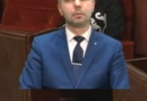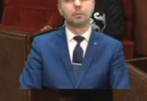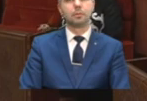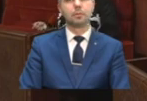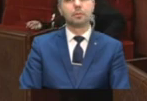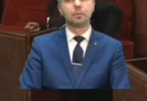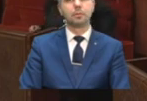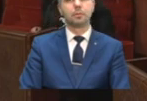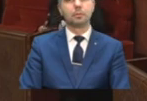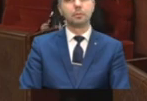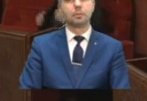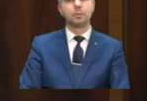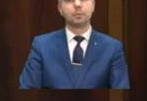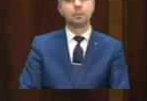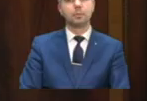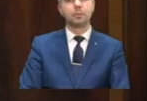السيد النائب المحترم.